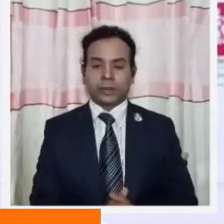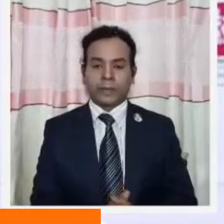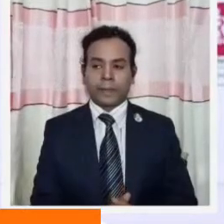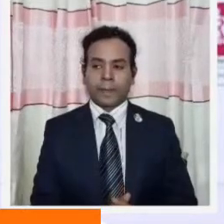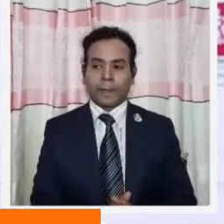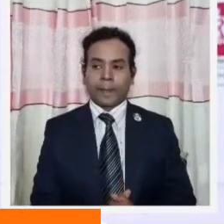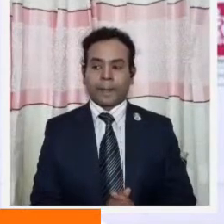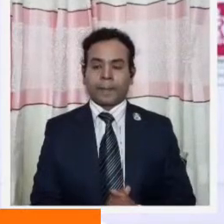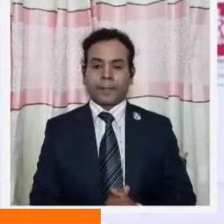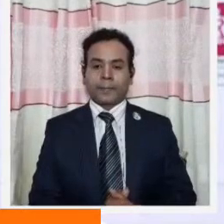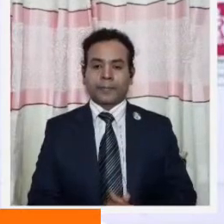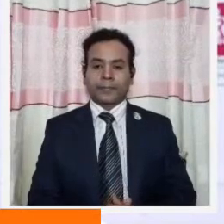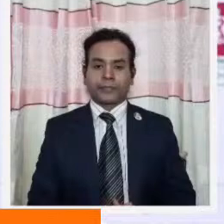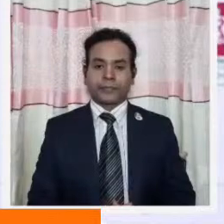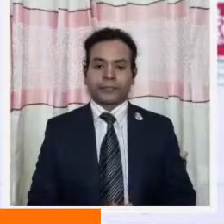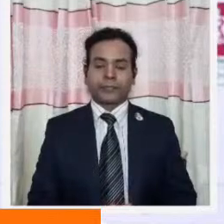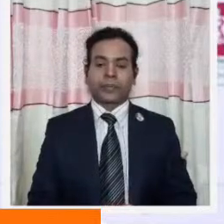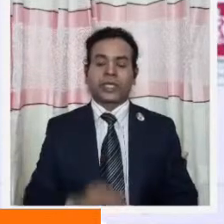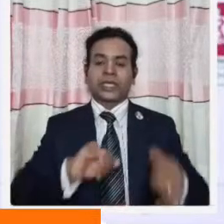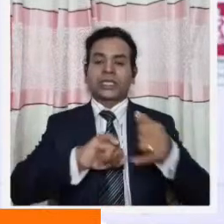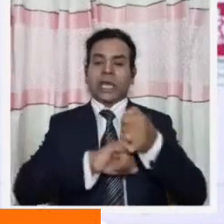5,74,464 জন।